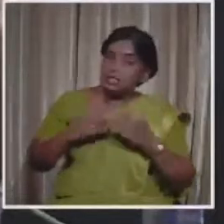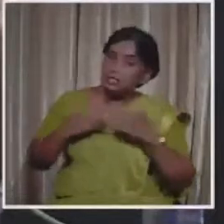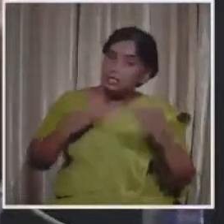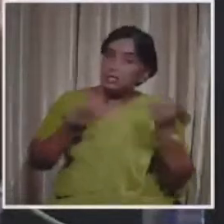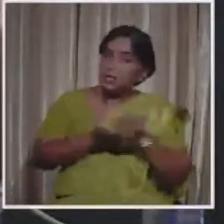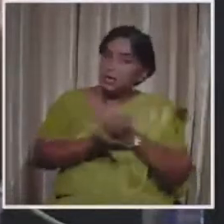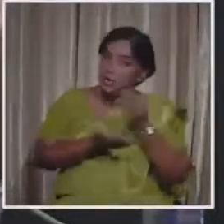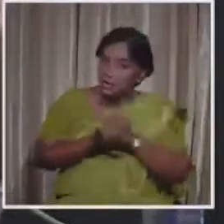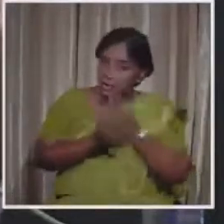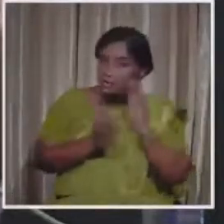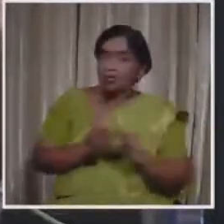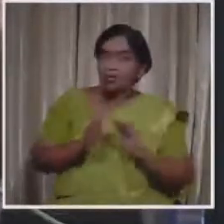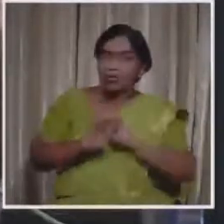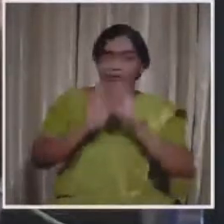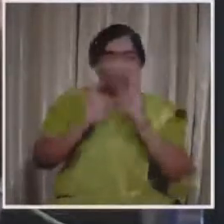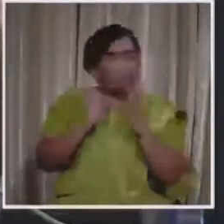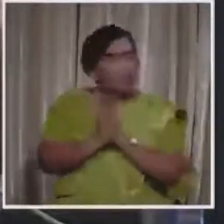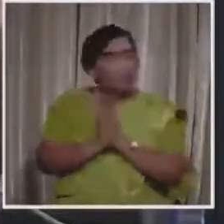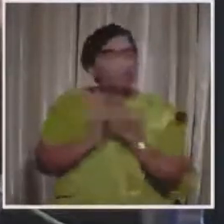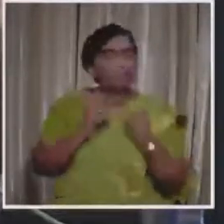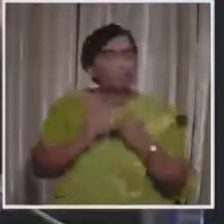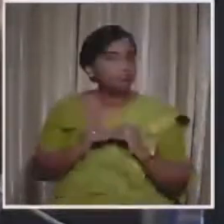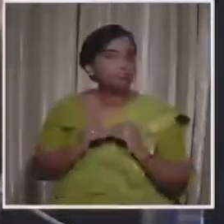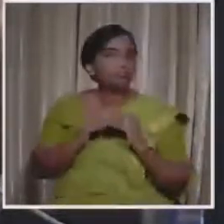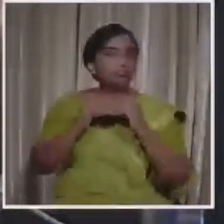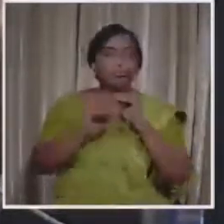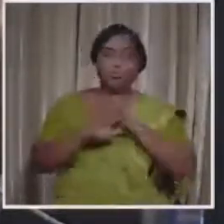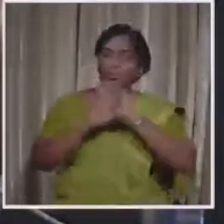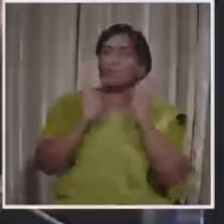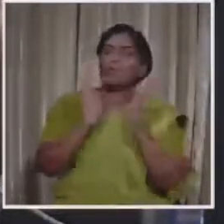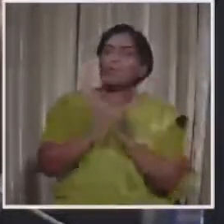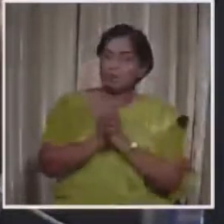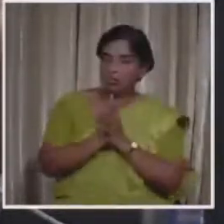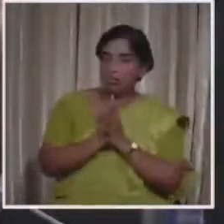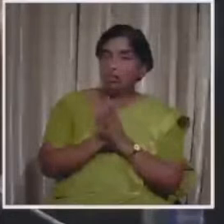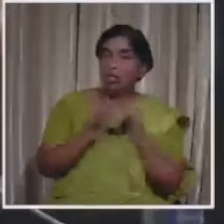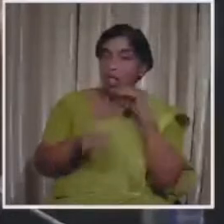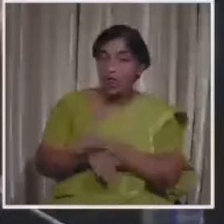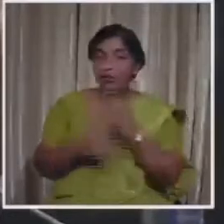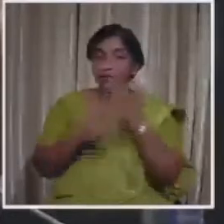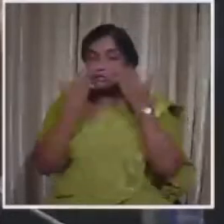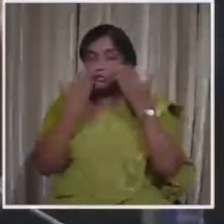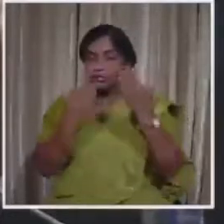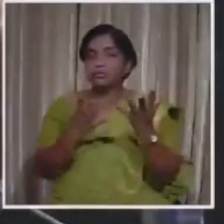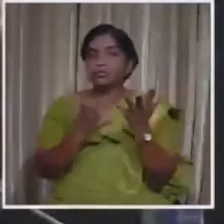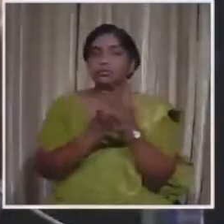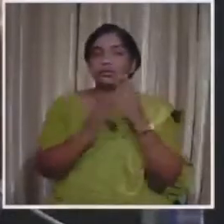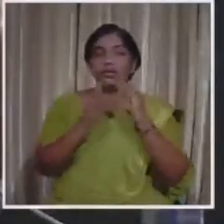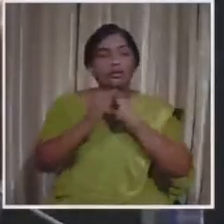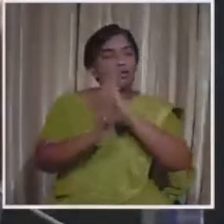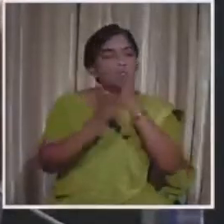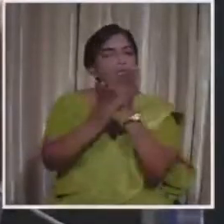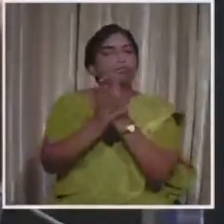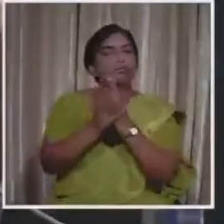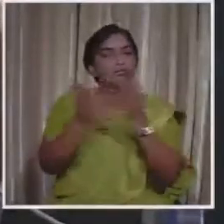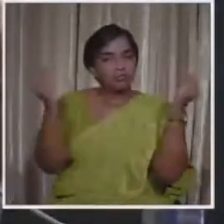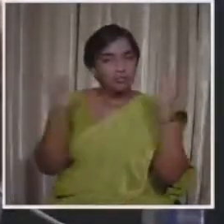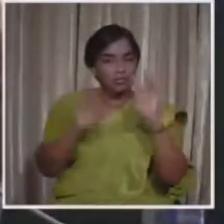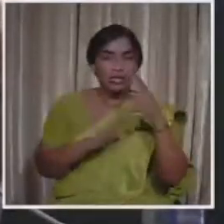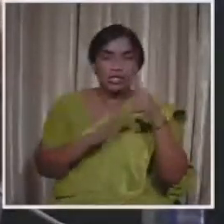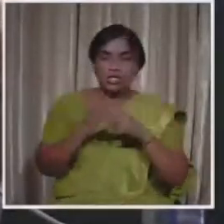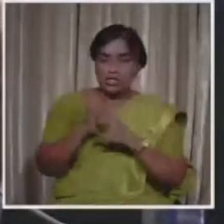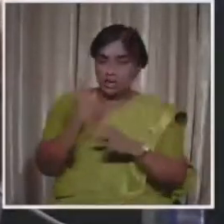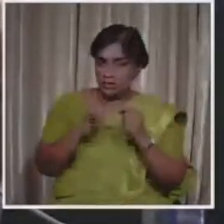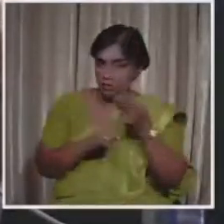එකතු කරපු මුළු ජීවිත කාලෙම ගොඩනගාපු ඒ සියලු දෙනා මගේ දරුවා ඉස්සරහා ඒ මගේ සියලුම දේවල් විනාශ කරලා දානවා ජනතා විමුක්ති